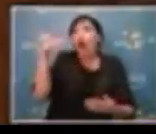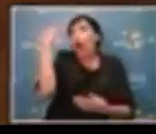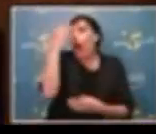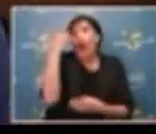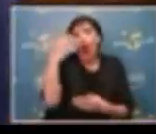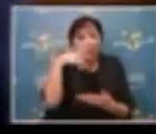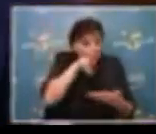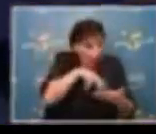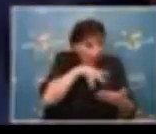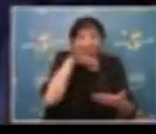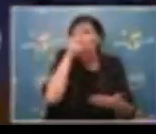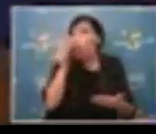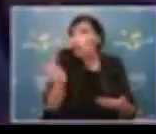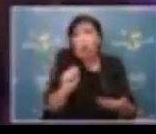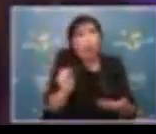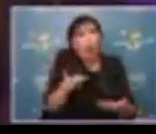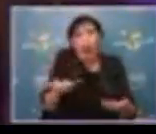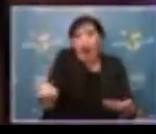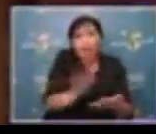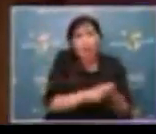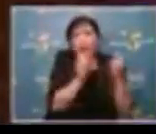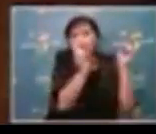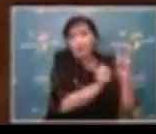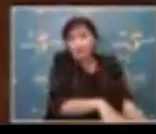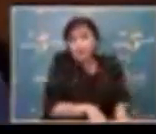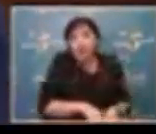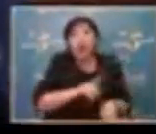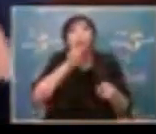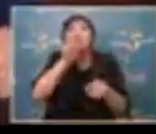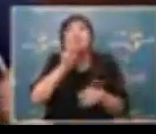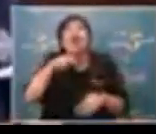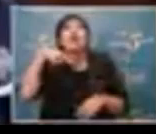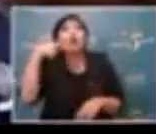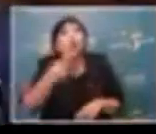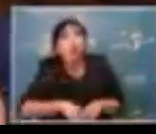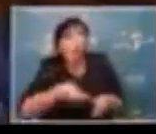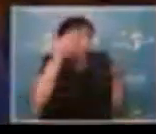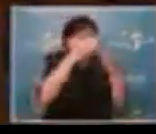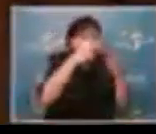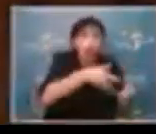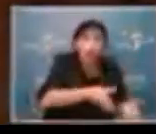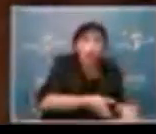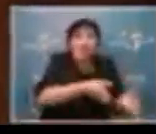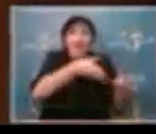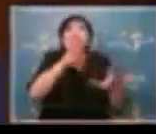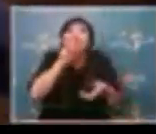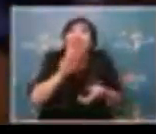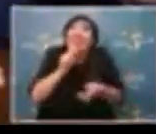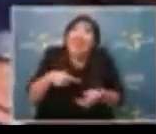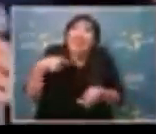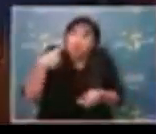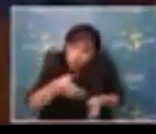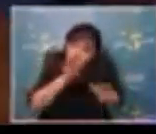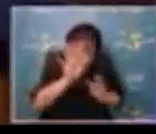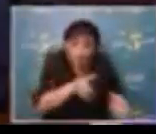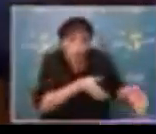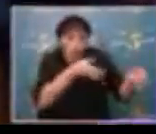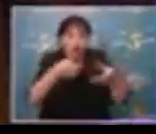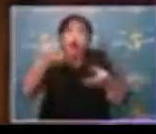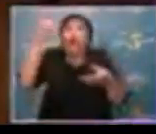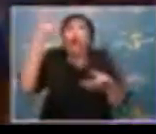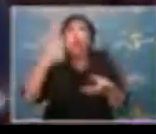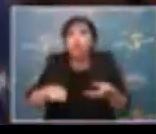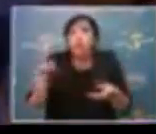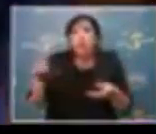cestinato. Dopo 20 anni hanno tirato fuori quegli studi lì, che erano avanti ancora 20 anni, ed è stato quello che ha inventato